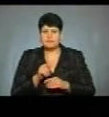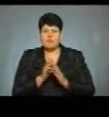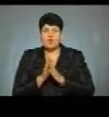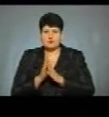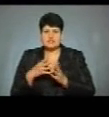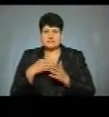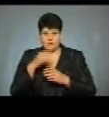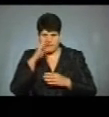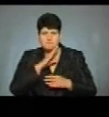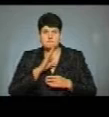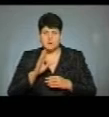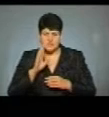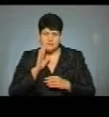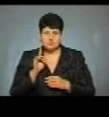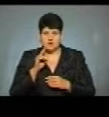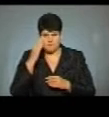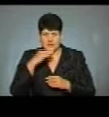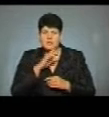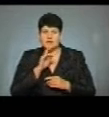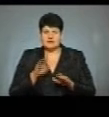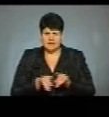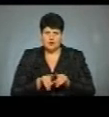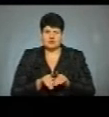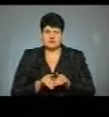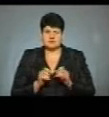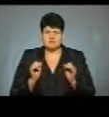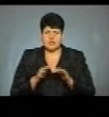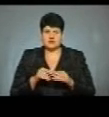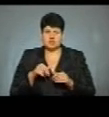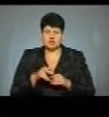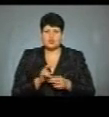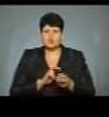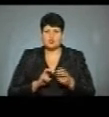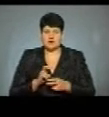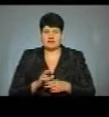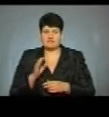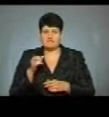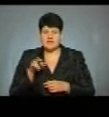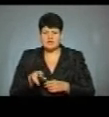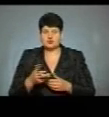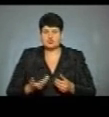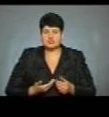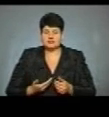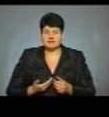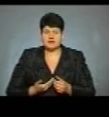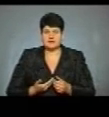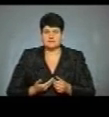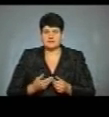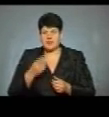попросили своїх батьків, щоб батьки теж збиралися і йшли шукати. Вітя, якщо ти живий,